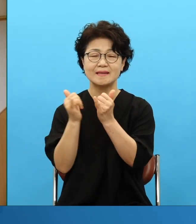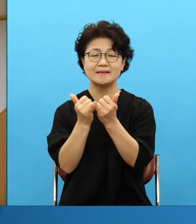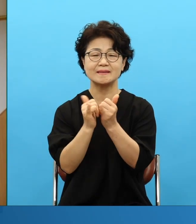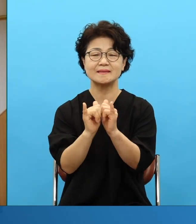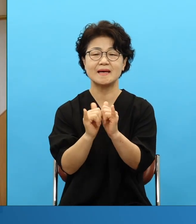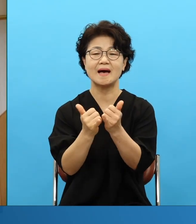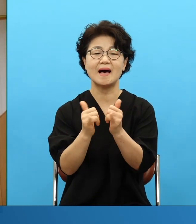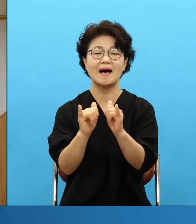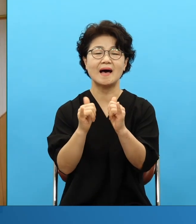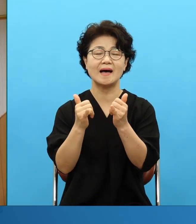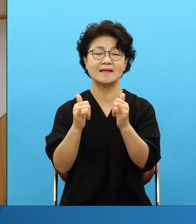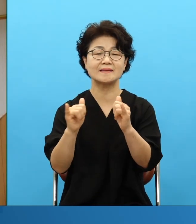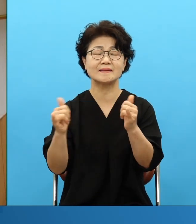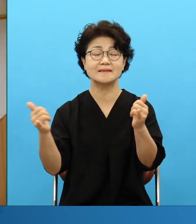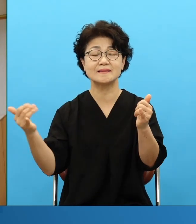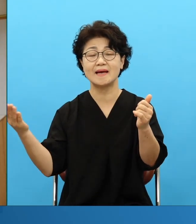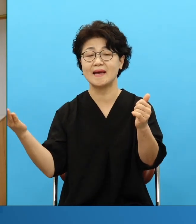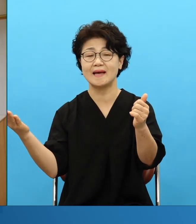잃어버린